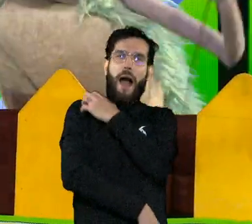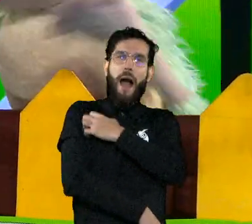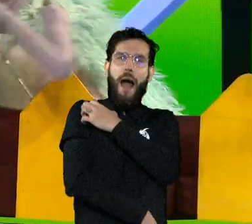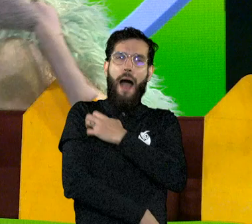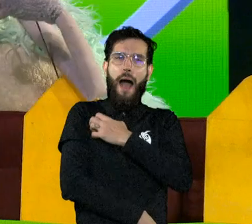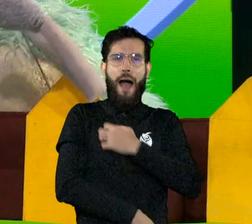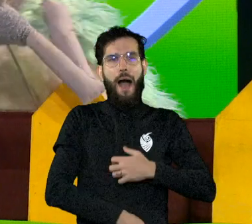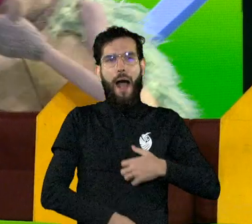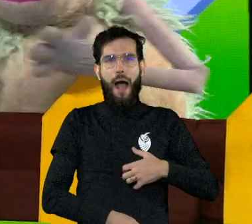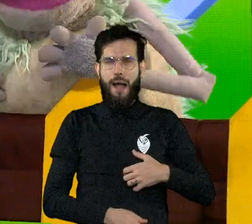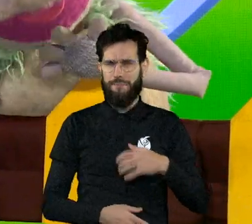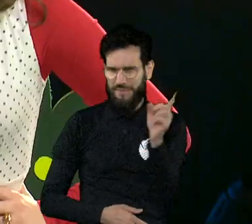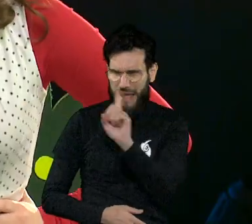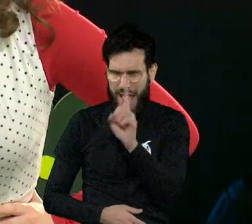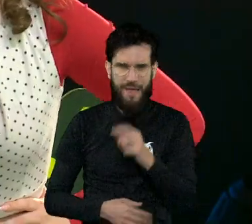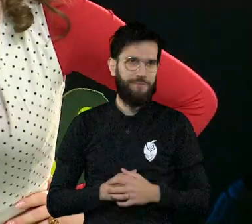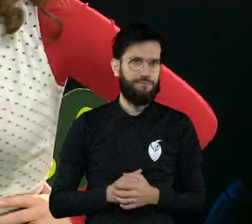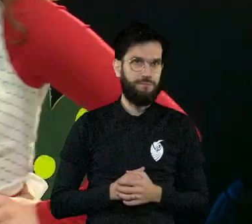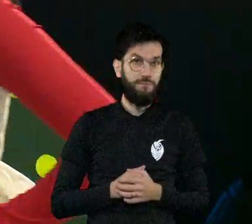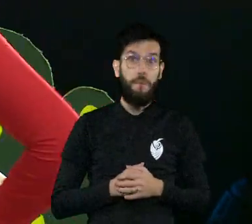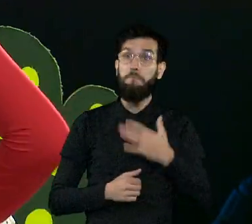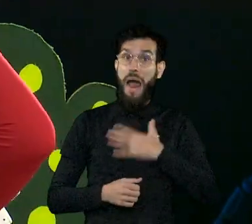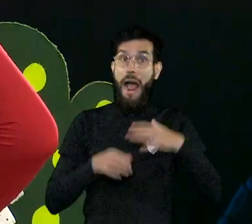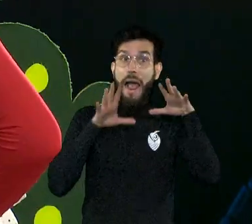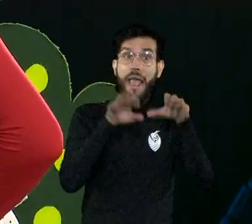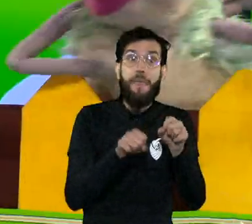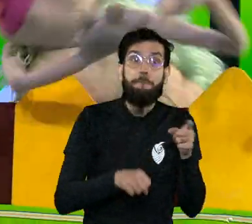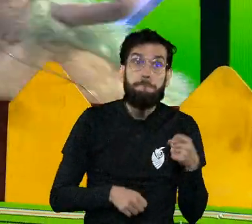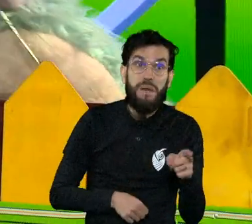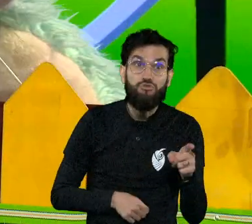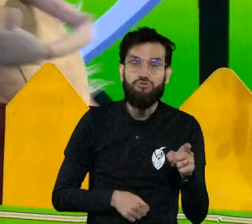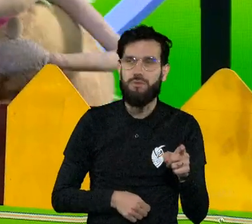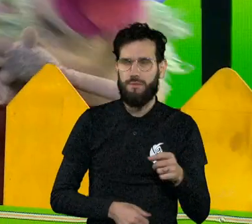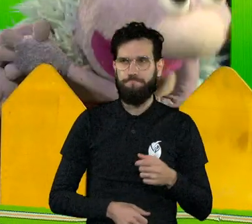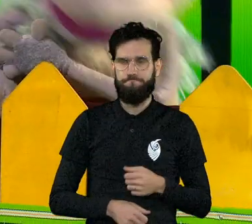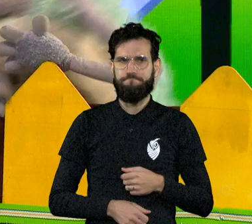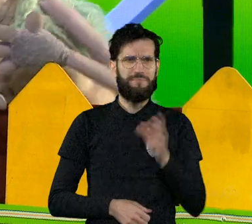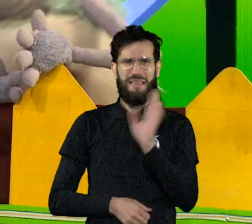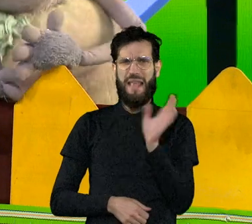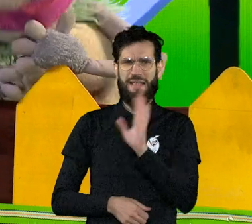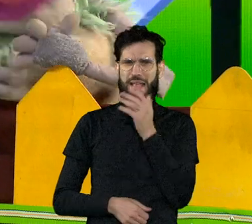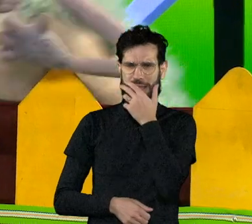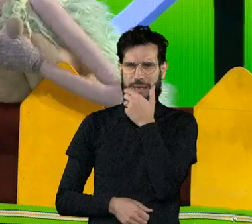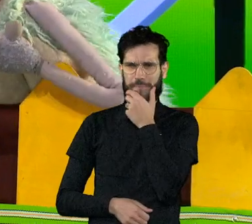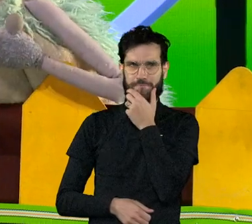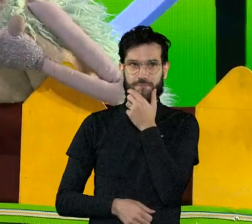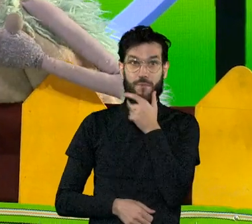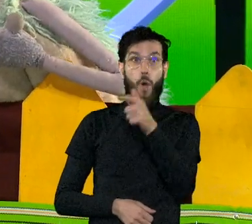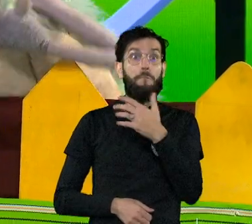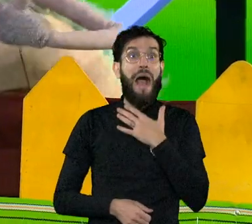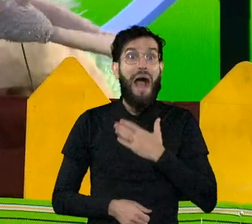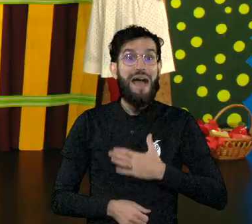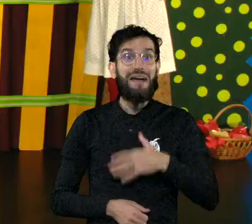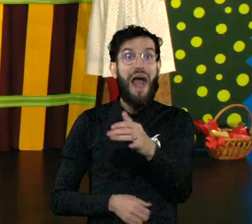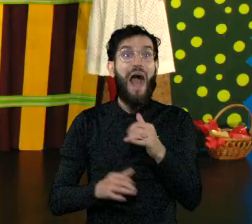každý. To akorát chytá myšky. Nie. Neviem. Preca to akorát